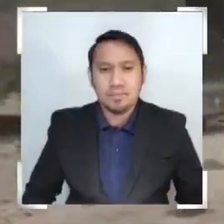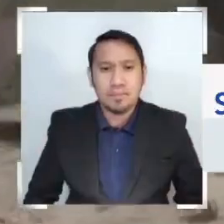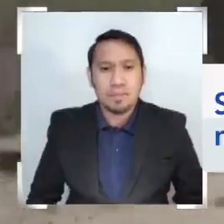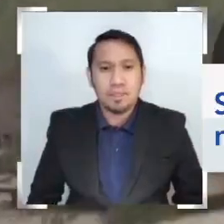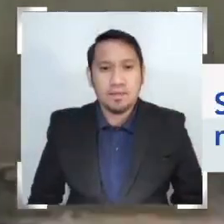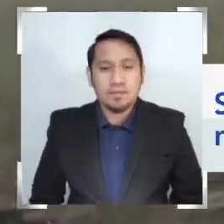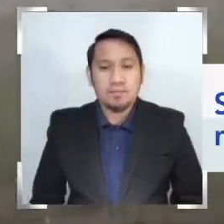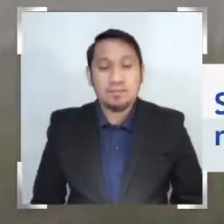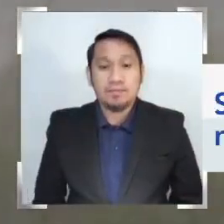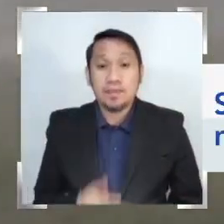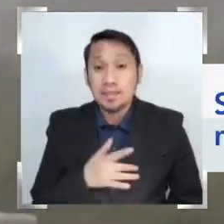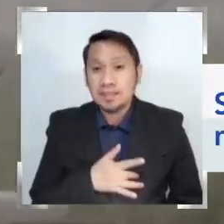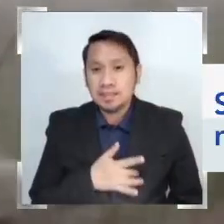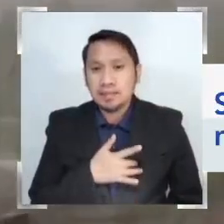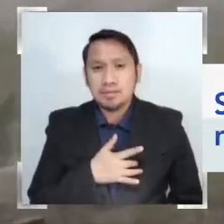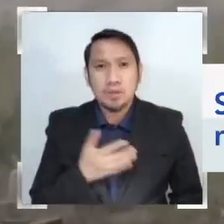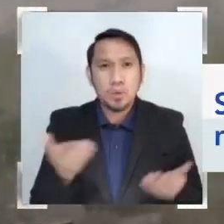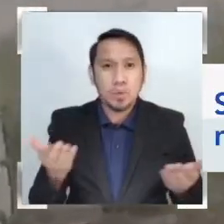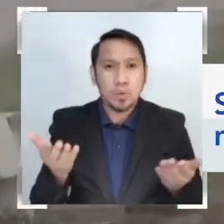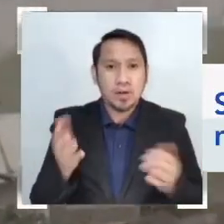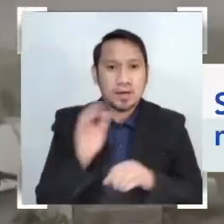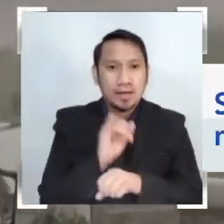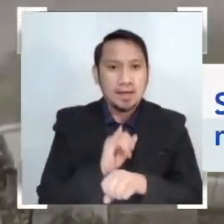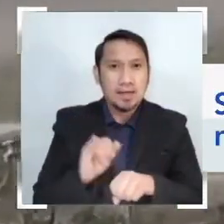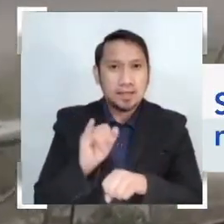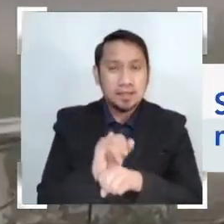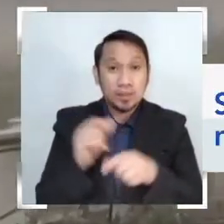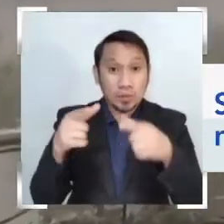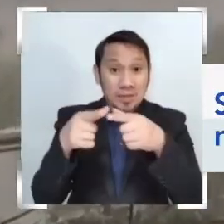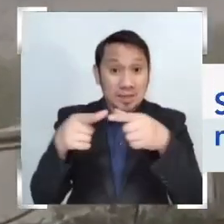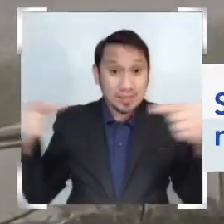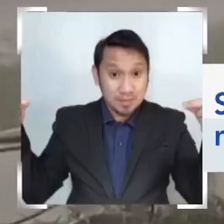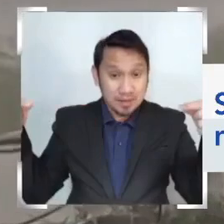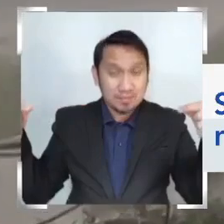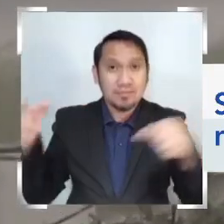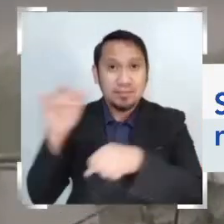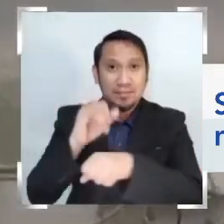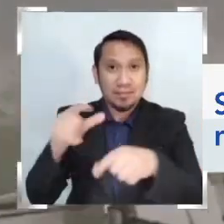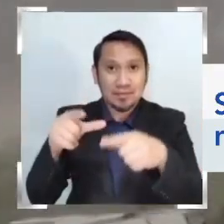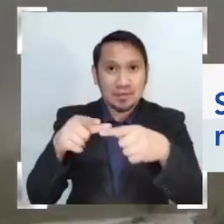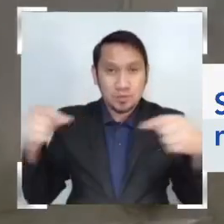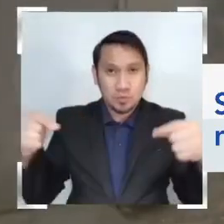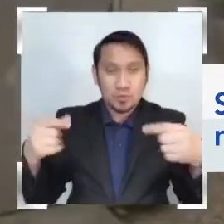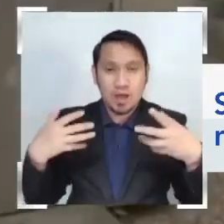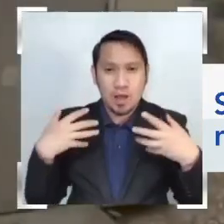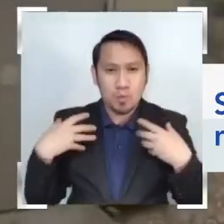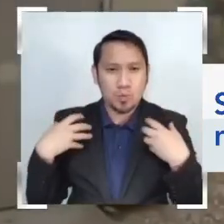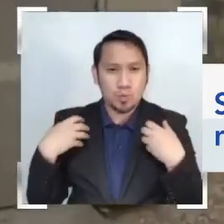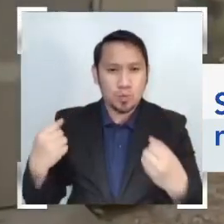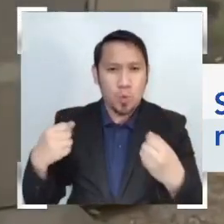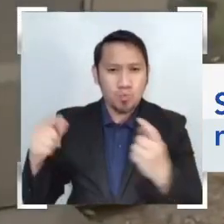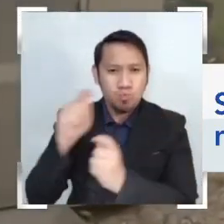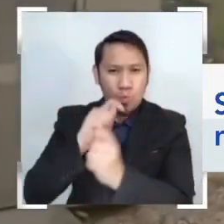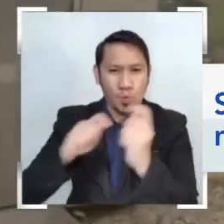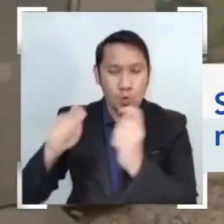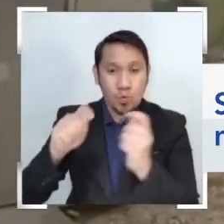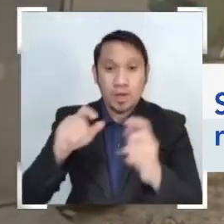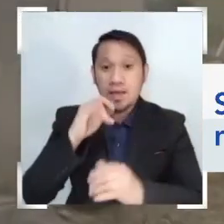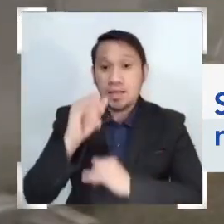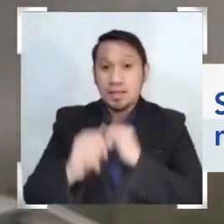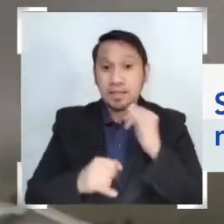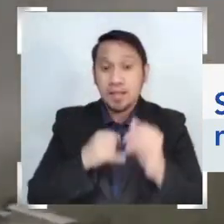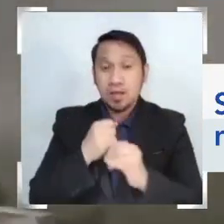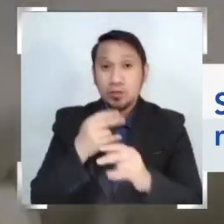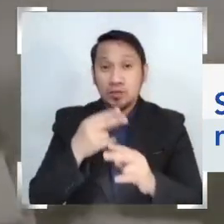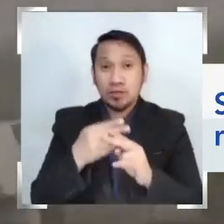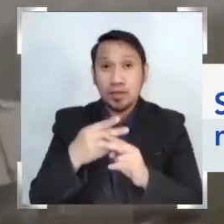Ramdam na sa mga dulong isla sa katimugang Japan ang pananalasa ng Super Typhoon Henry na may international name na Hinamno.